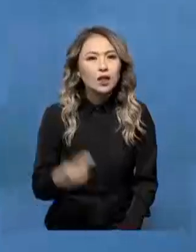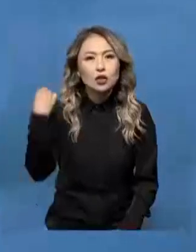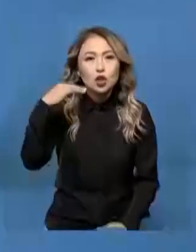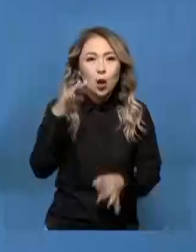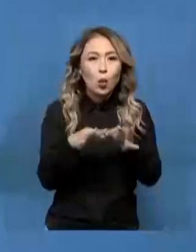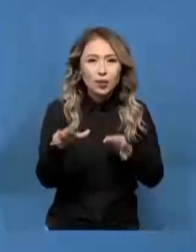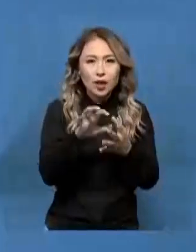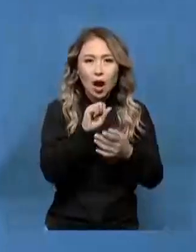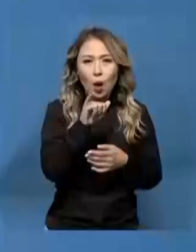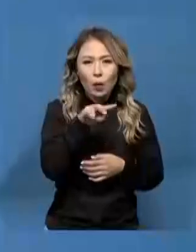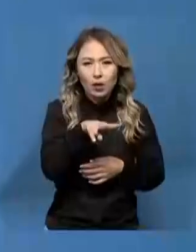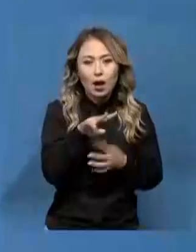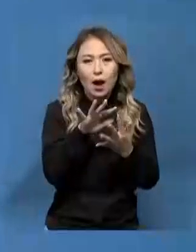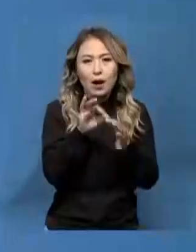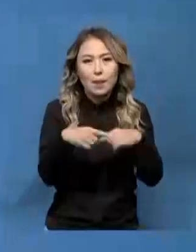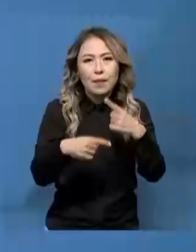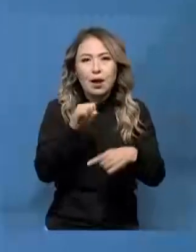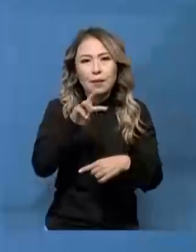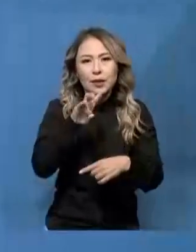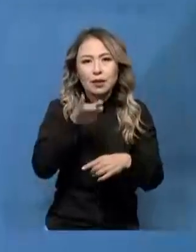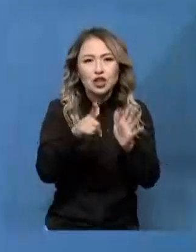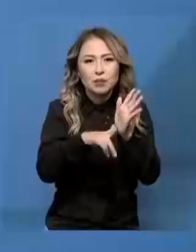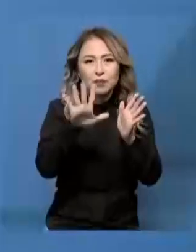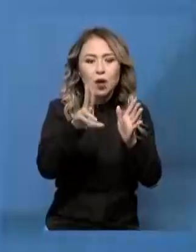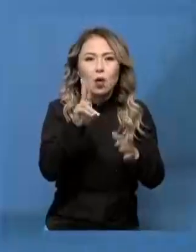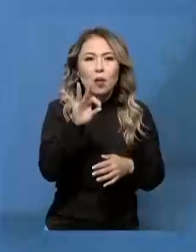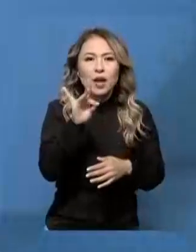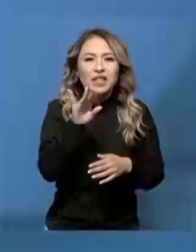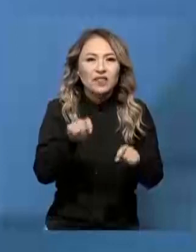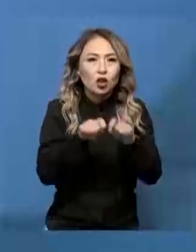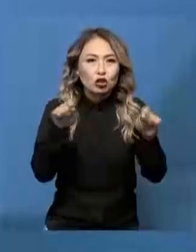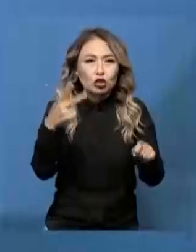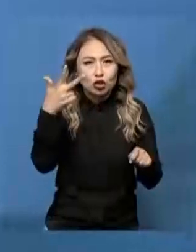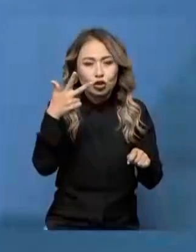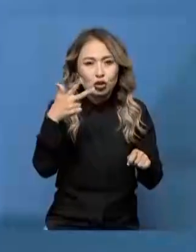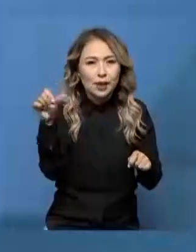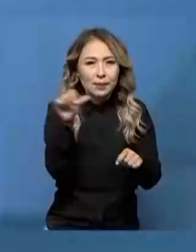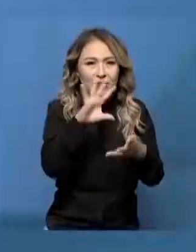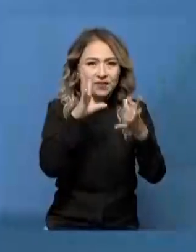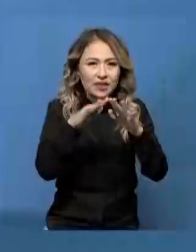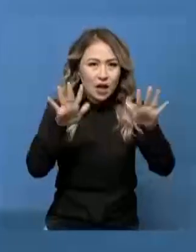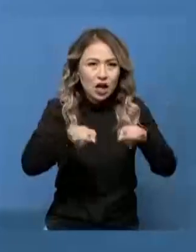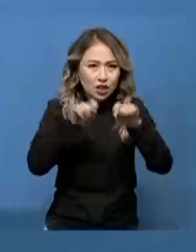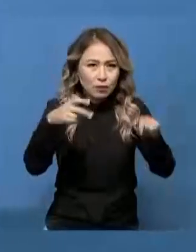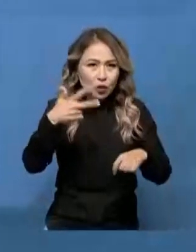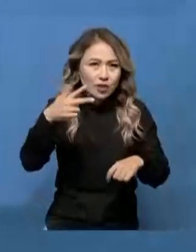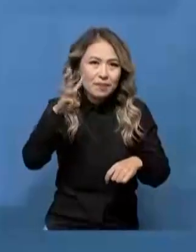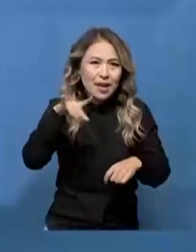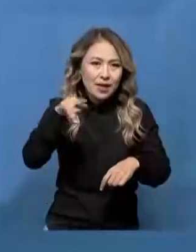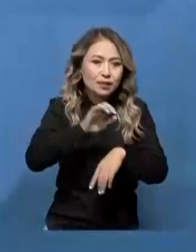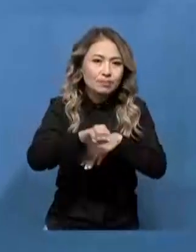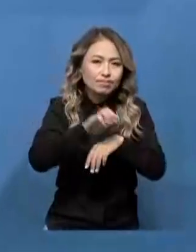Түркістан облысында ауыл аманаты жобасымен 75 кооператив құрылды. 3,5 мың жұмыс орны ашылып, 30 миллиард теңгенің өнімі